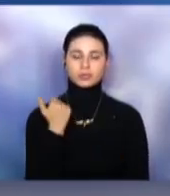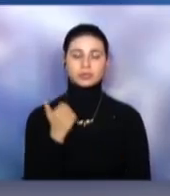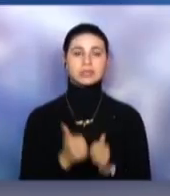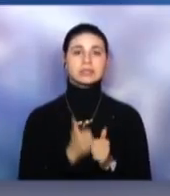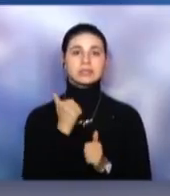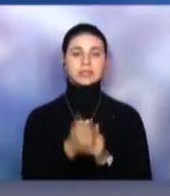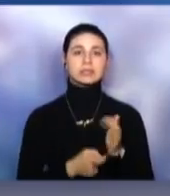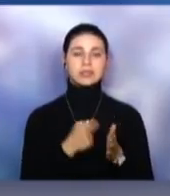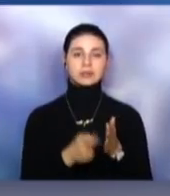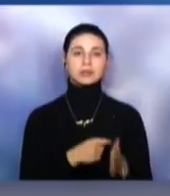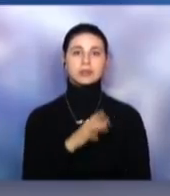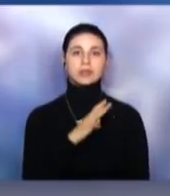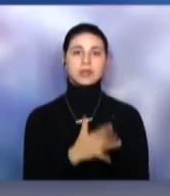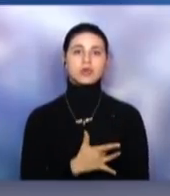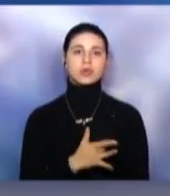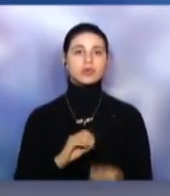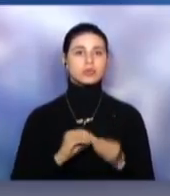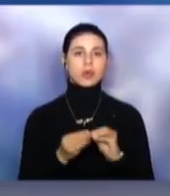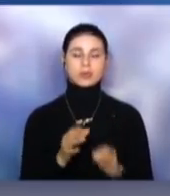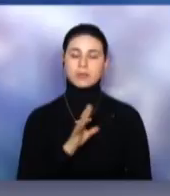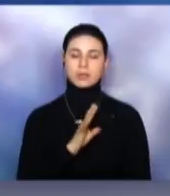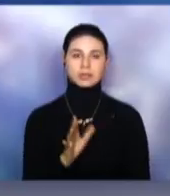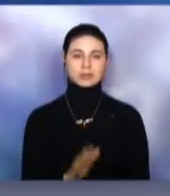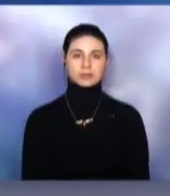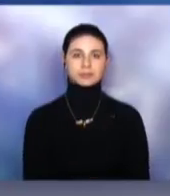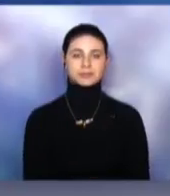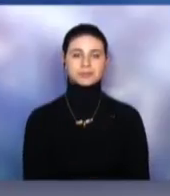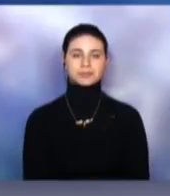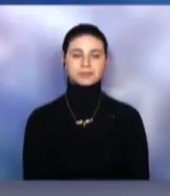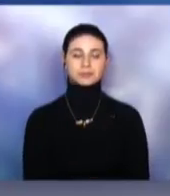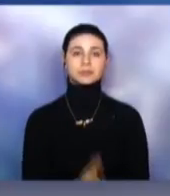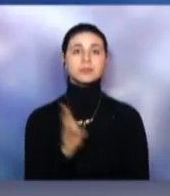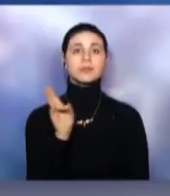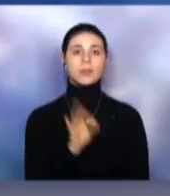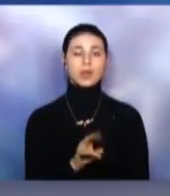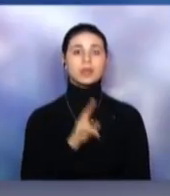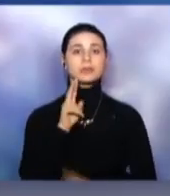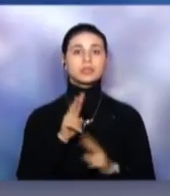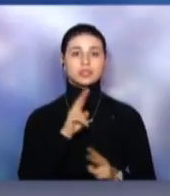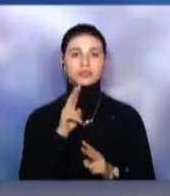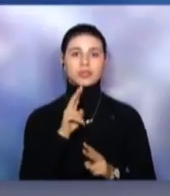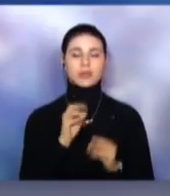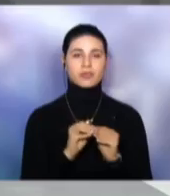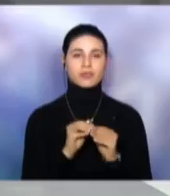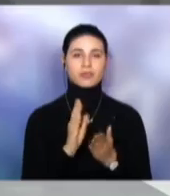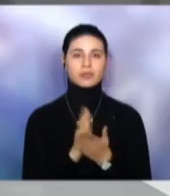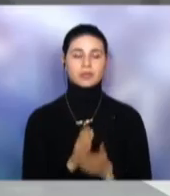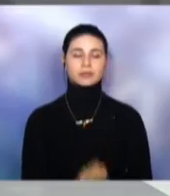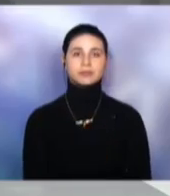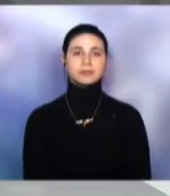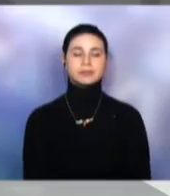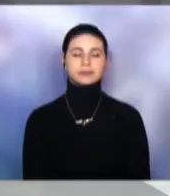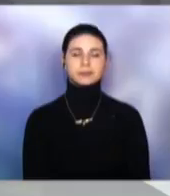წინასწარი გამოკვლევით გულის პათოლოგია არ დადასტურდა, თუმცა ჩივილები არ ეხსნება.